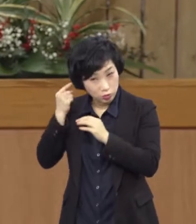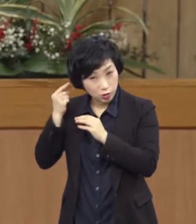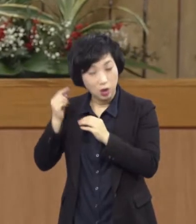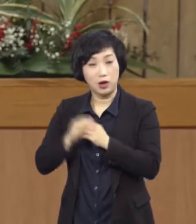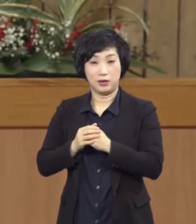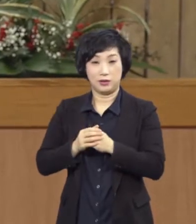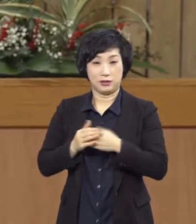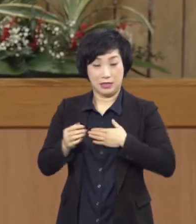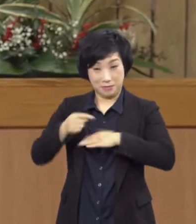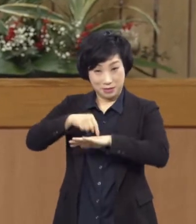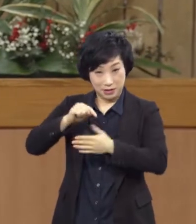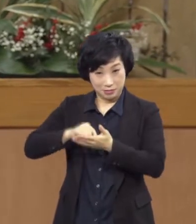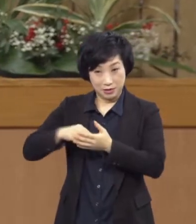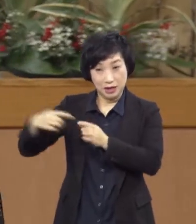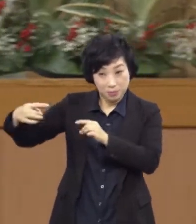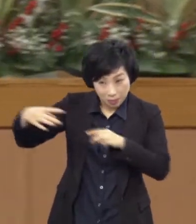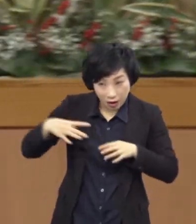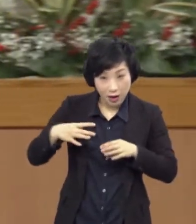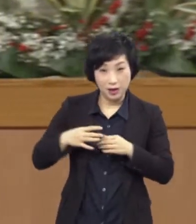내 심령 안에